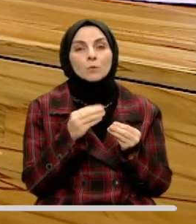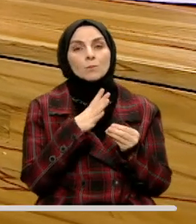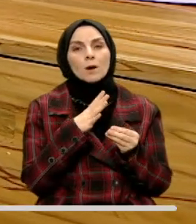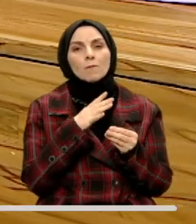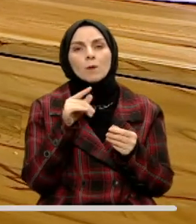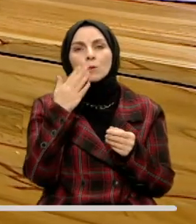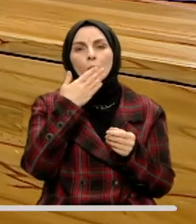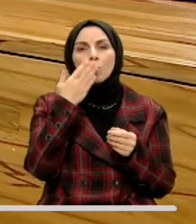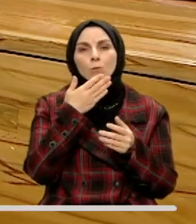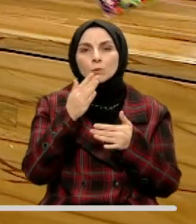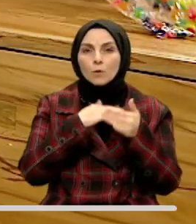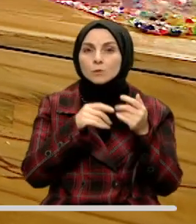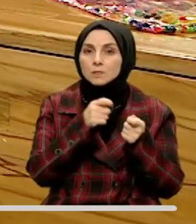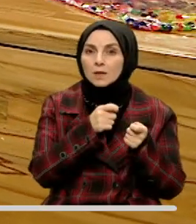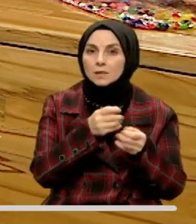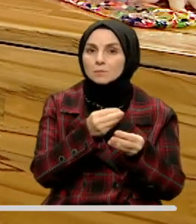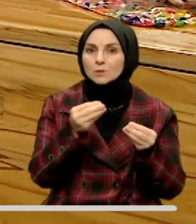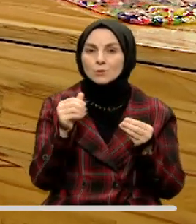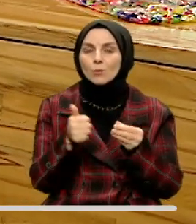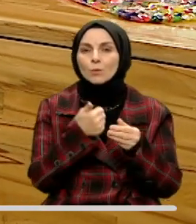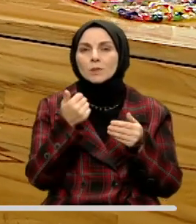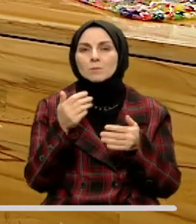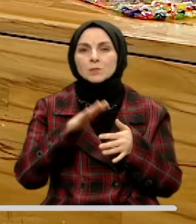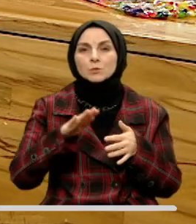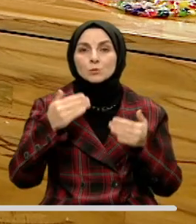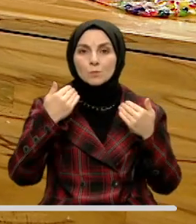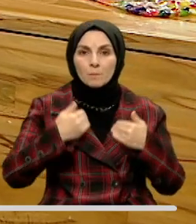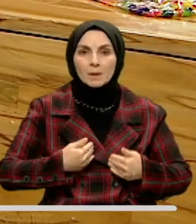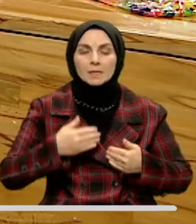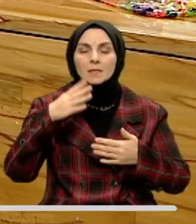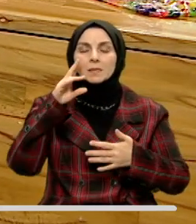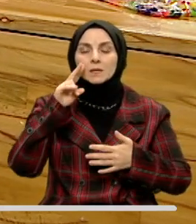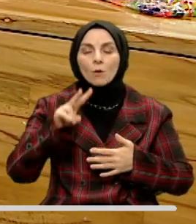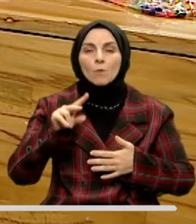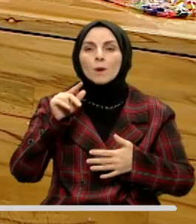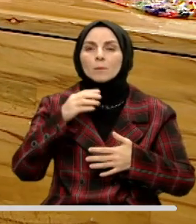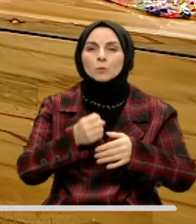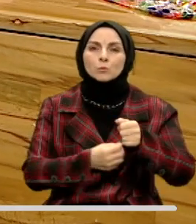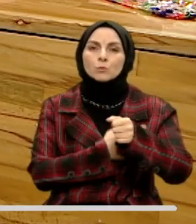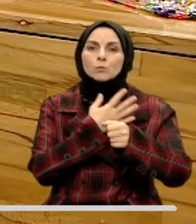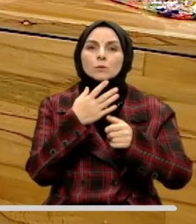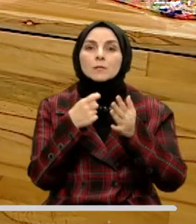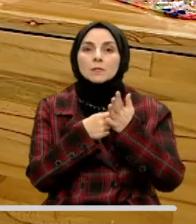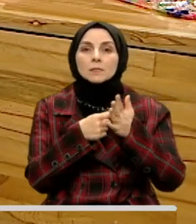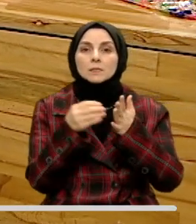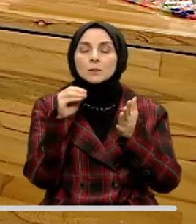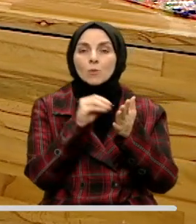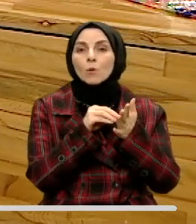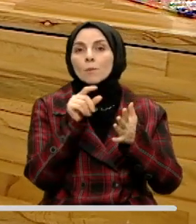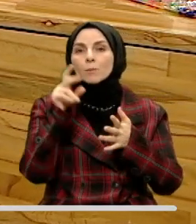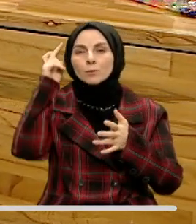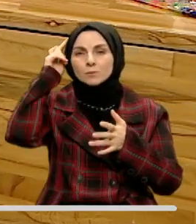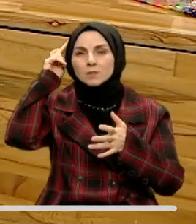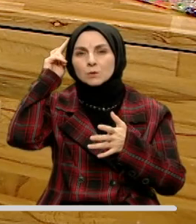çok önemli. Çocuğun bedenini fark etme, duygularının adını koyma. Evet. Hani psikoterapilerde de